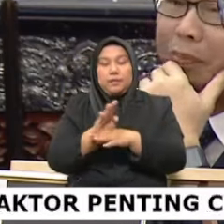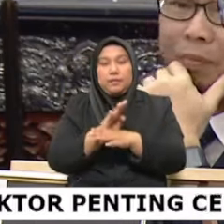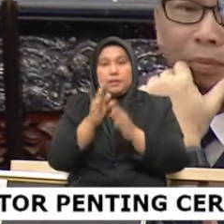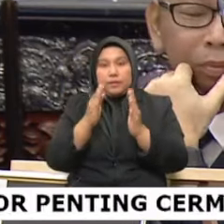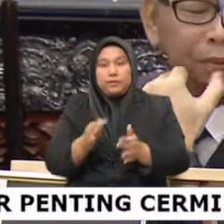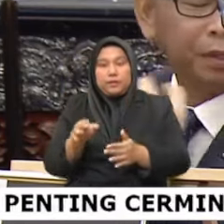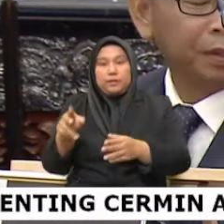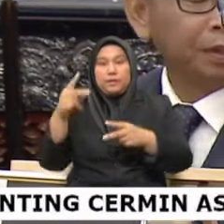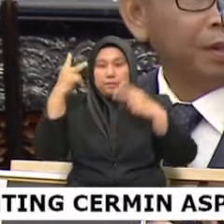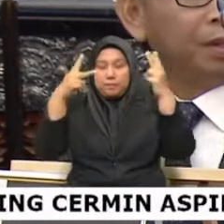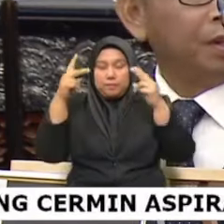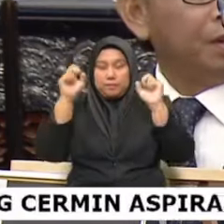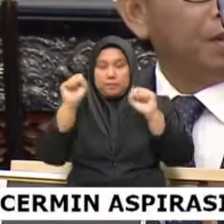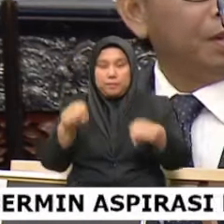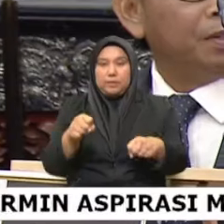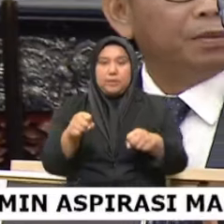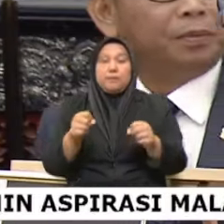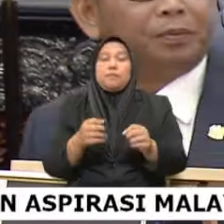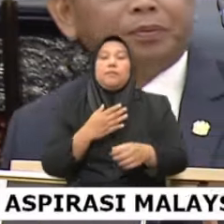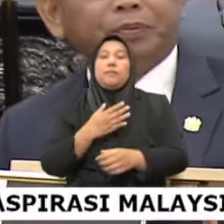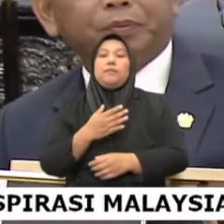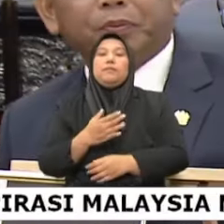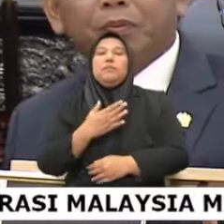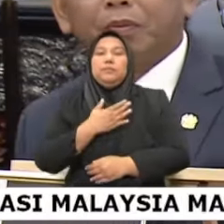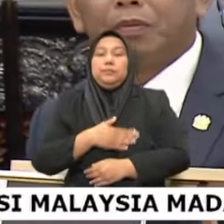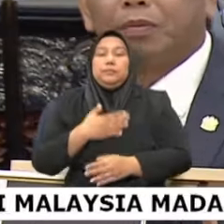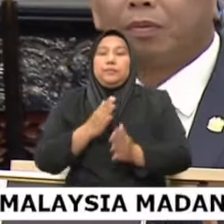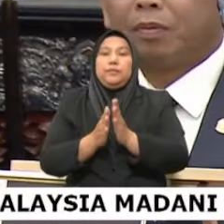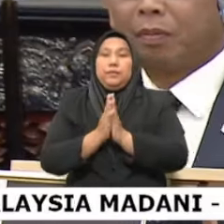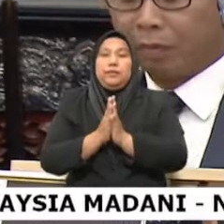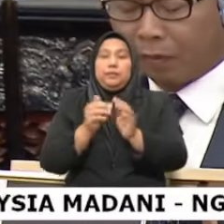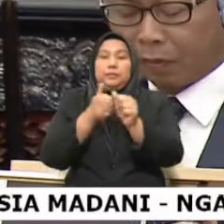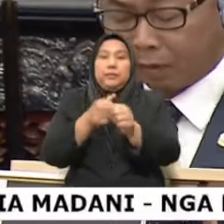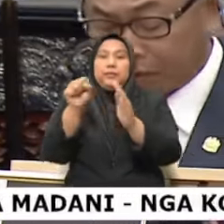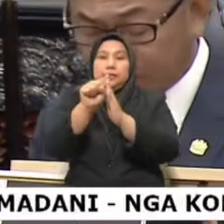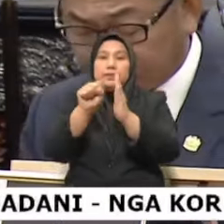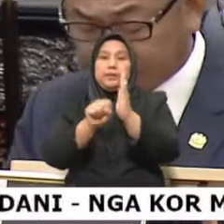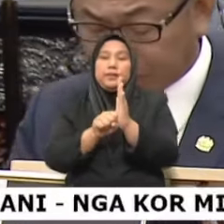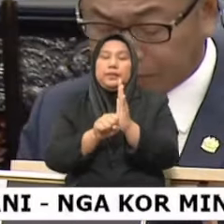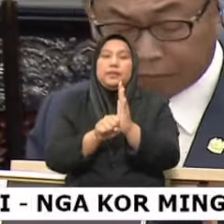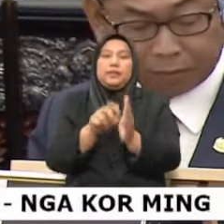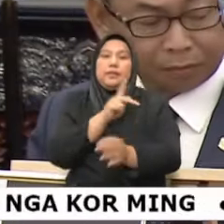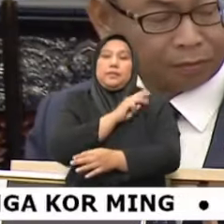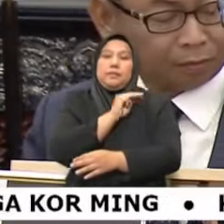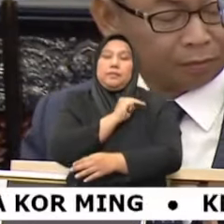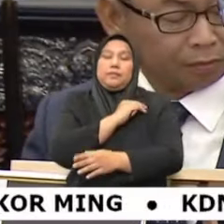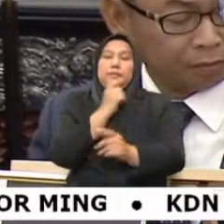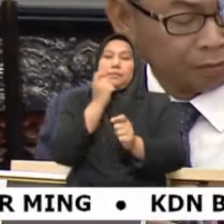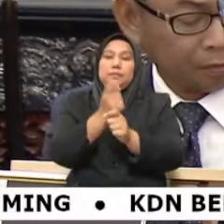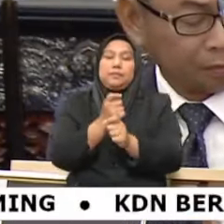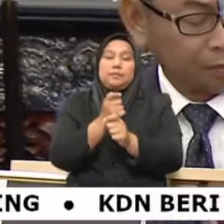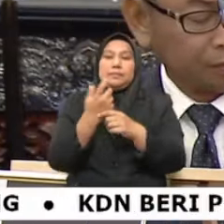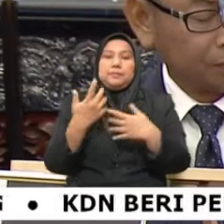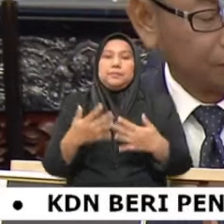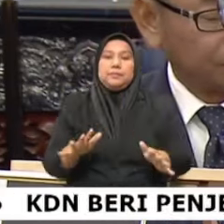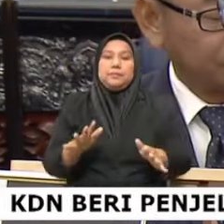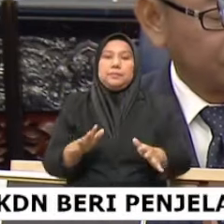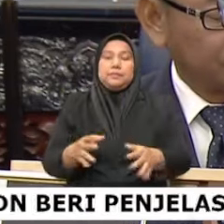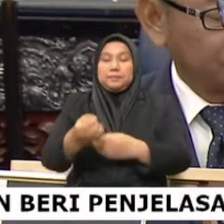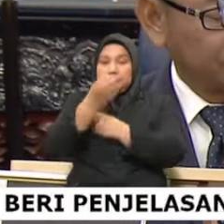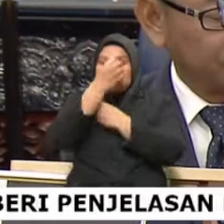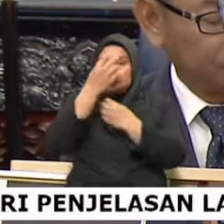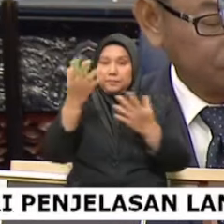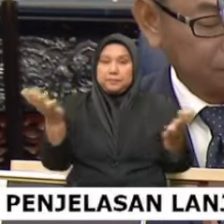ini berdasarkan syarat-syarat yang telah ditetapkan oleh pihak kementerian. Untuk makluman ahli-ahli yang